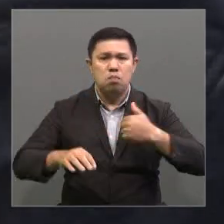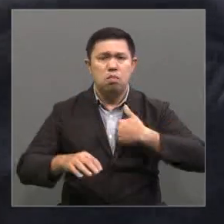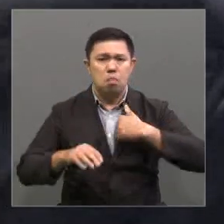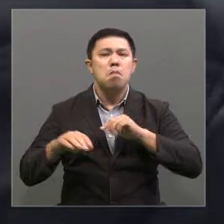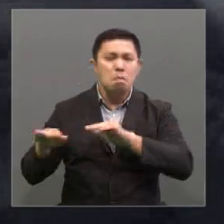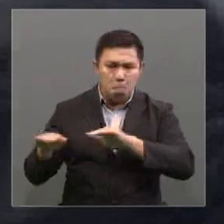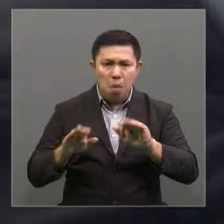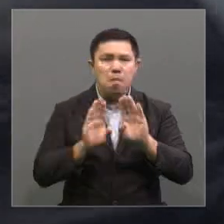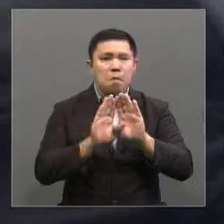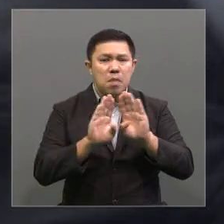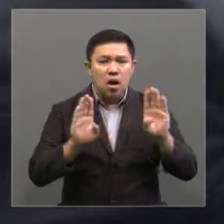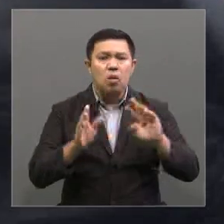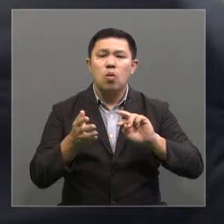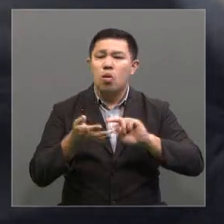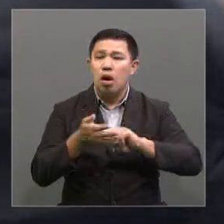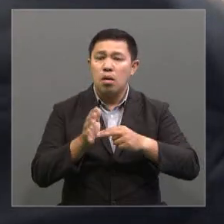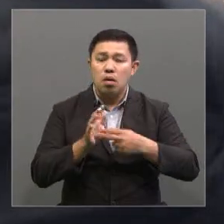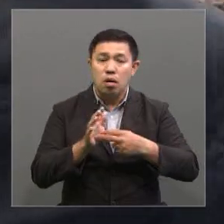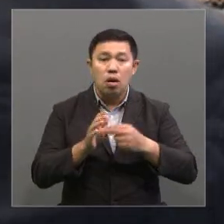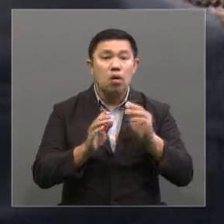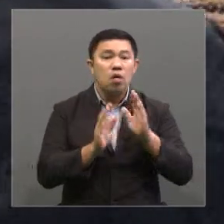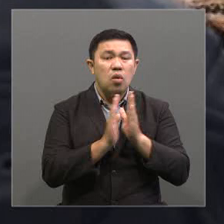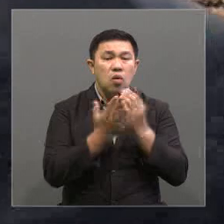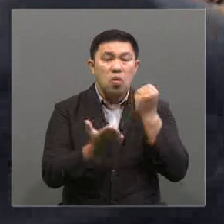จะเปิดนะครับไม่ใช่แค่ให้แค่วีซ่าฟรีอย่างเดียว